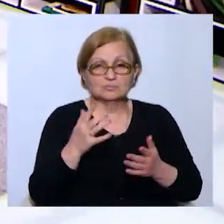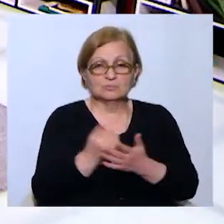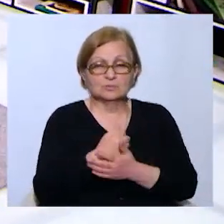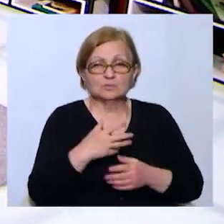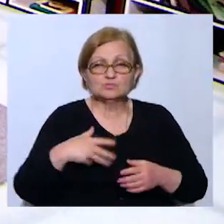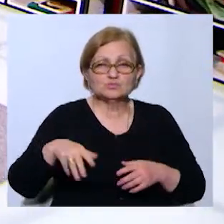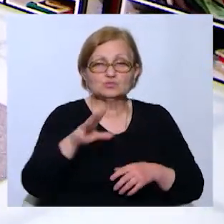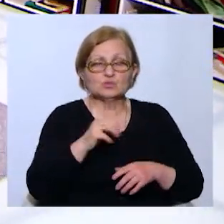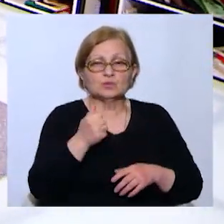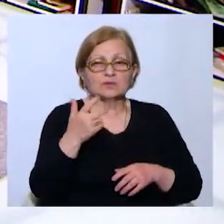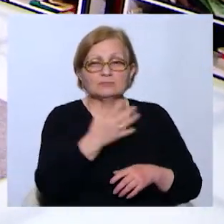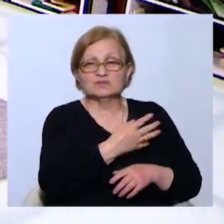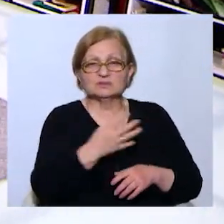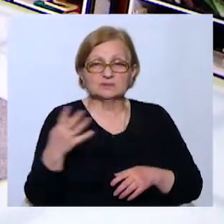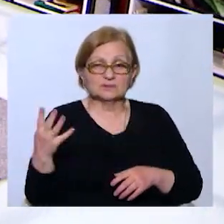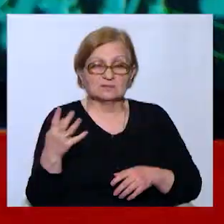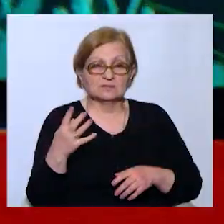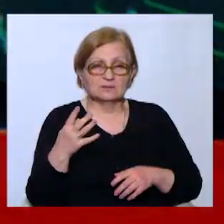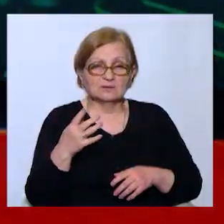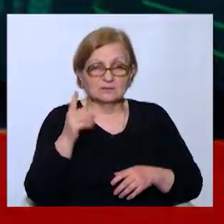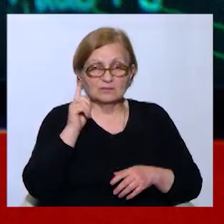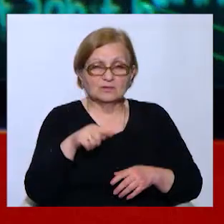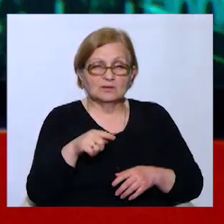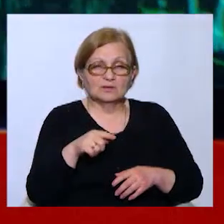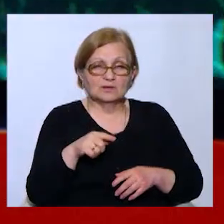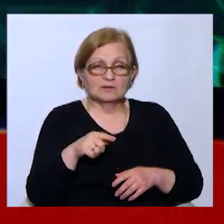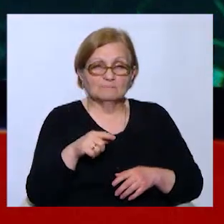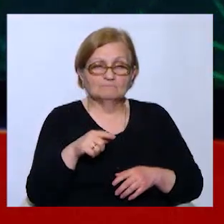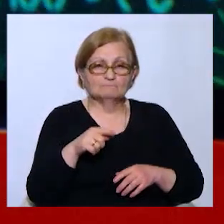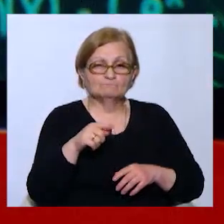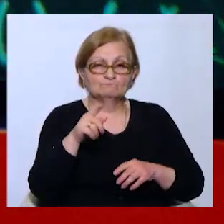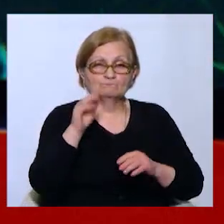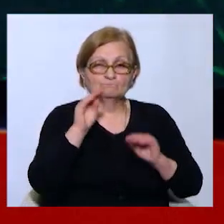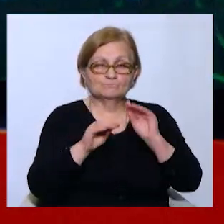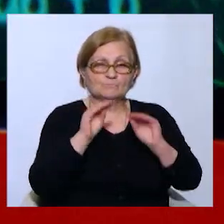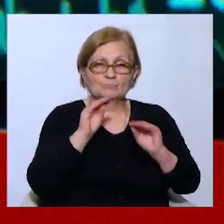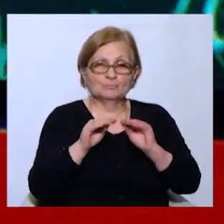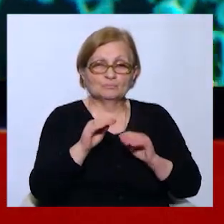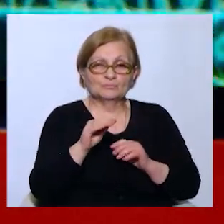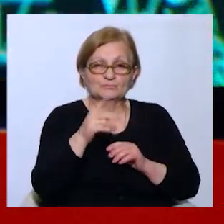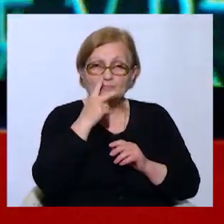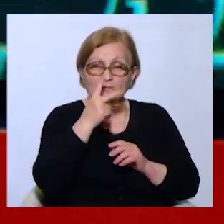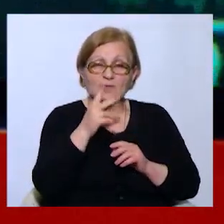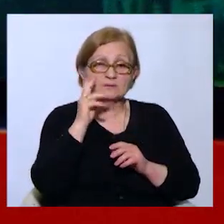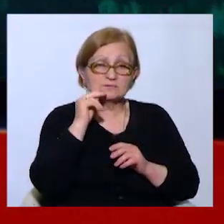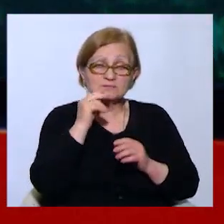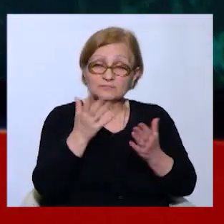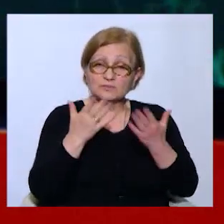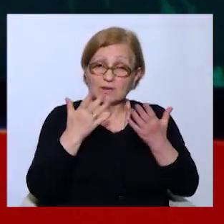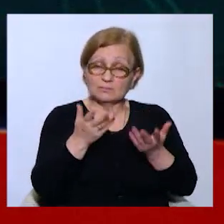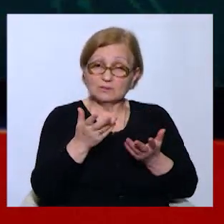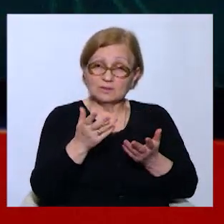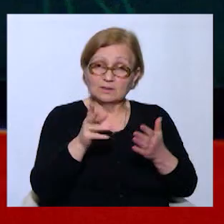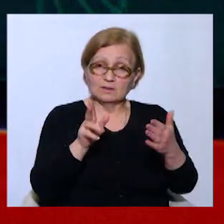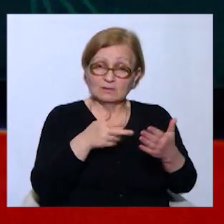სულ რამდენი რიგია კინოთეატრში, ვიცით როგორ უნდა გამოვიანგარიშოთ. შევაძგინეთ რიცხვითი გამოსახულება, ხო? ამისა გამოვანგარიშება